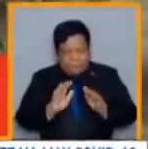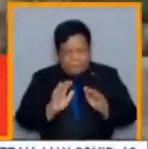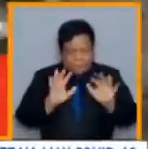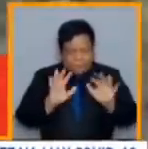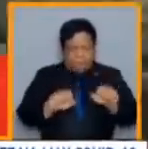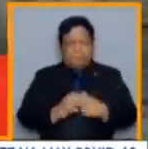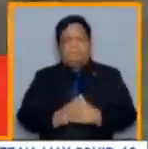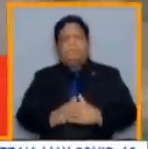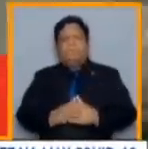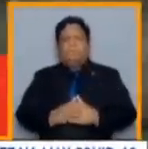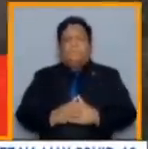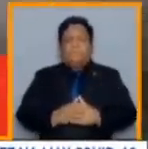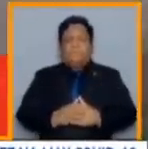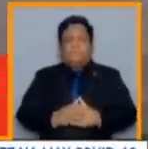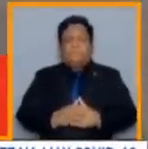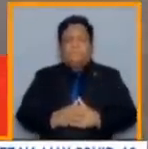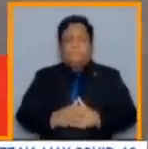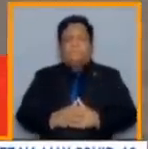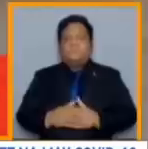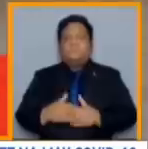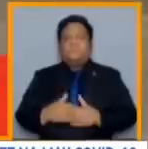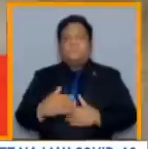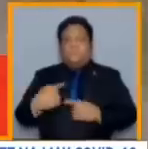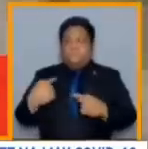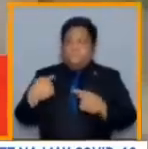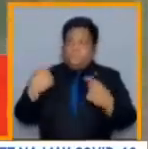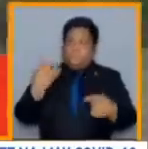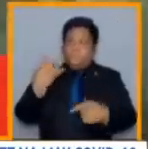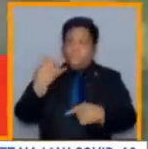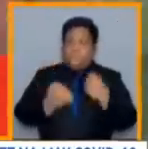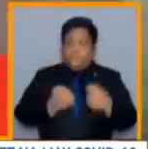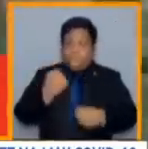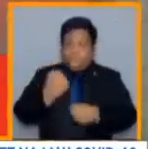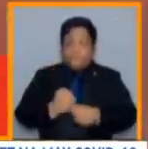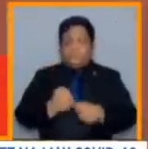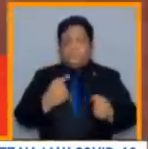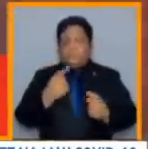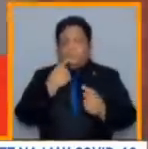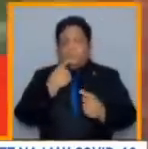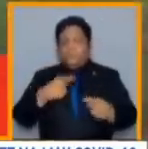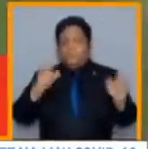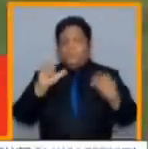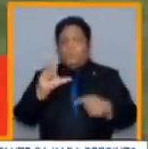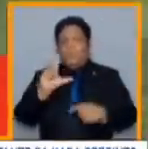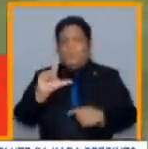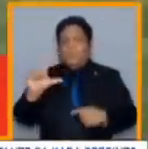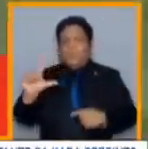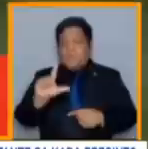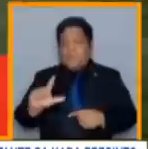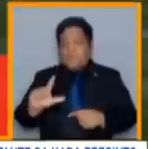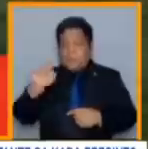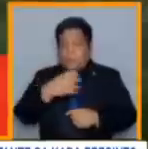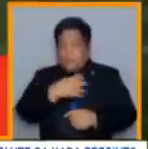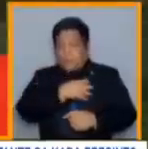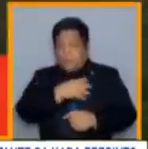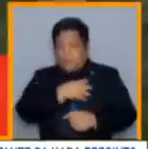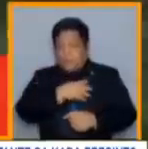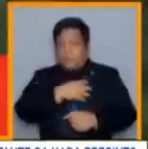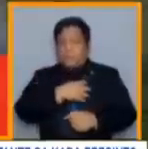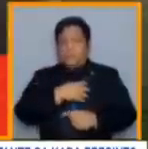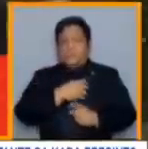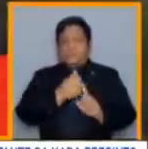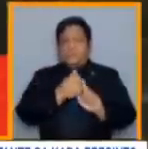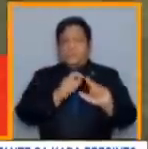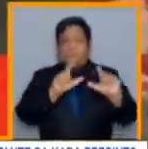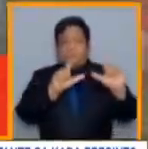Makalipas ang 4 na taon, natuntun ng Lanao del Norte Police at RSOU PRO 10 ang suspect na may warrant of arrest na si Muhammad